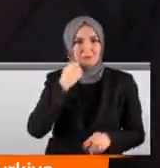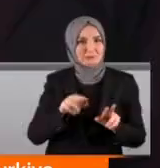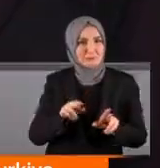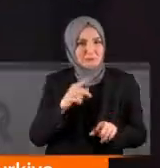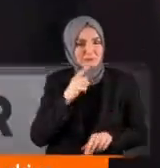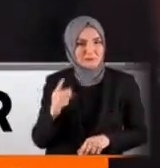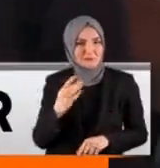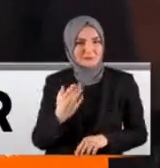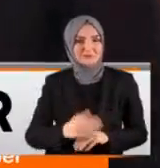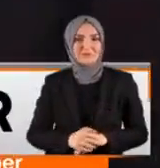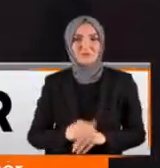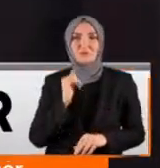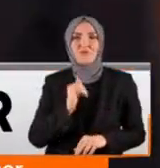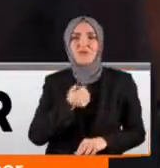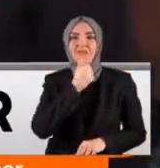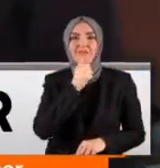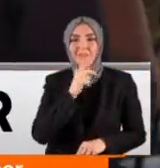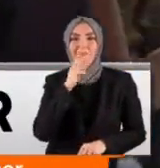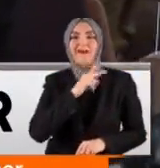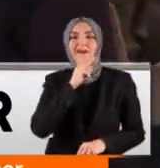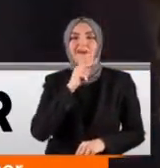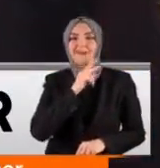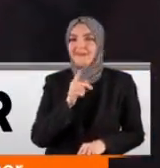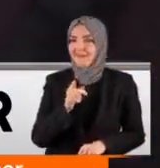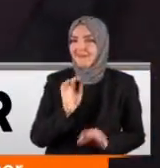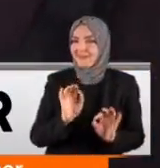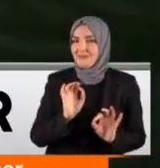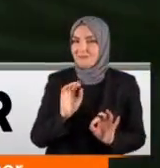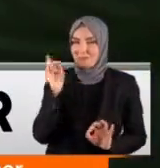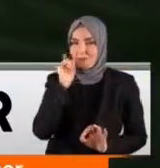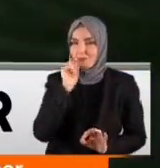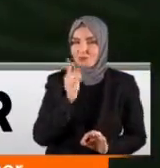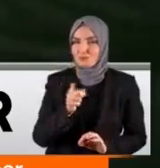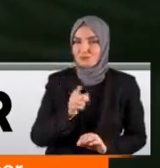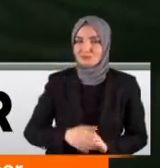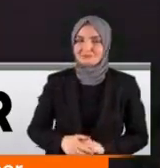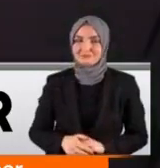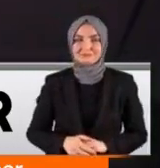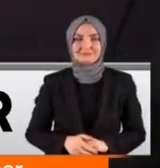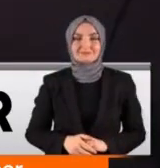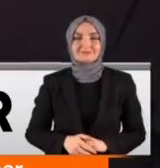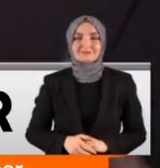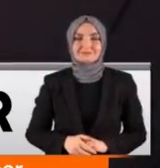o kötü adamların gülüşü vardı. Yani o sizin oynadığınız rollerde gülüşler de meşhurdu.